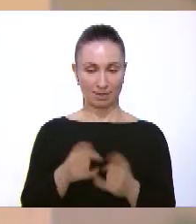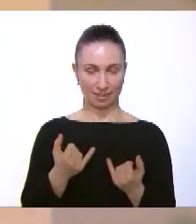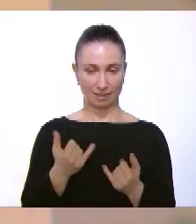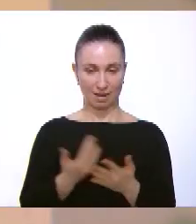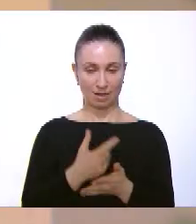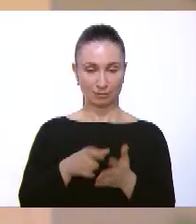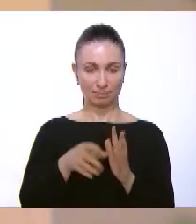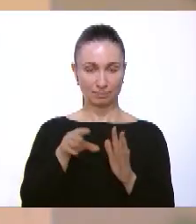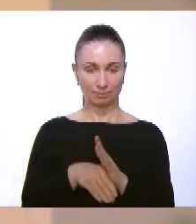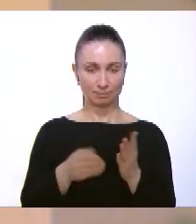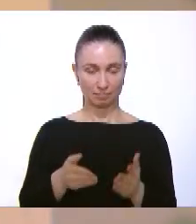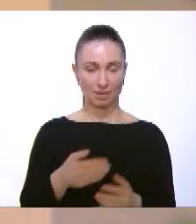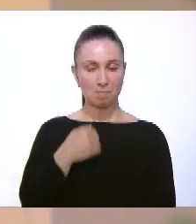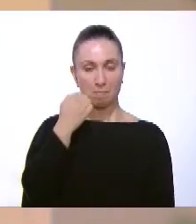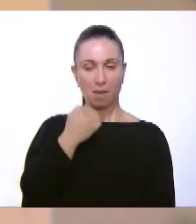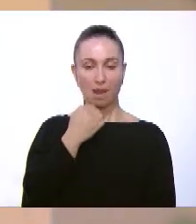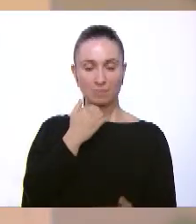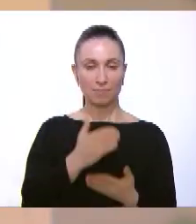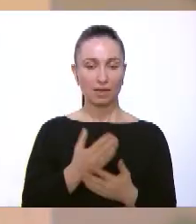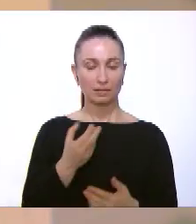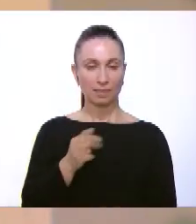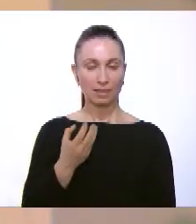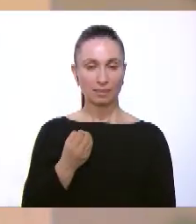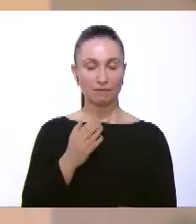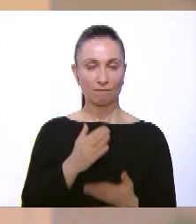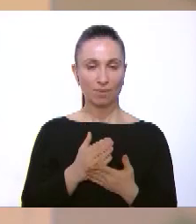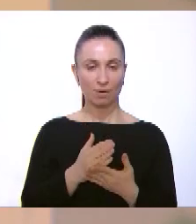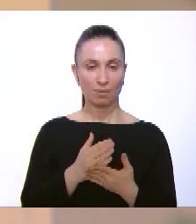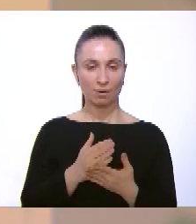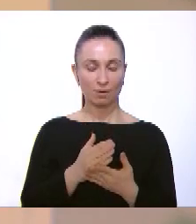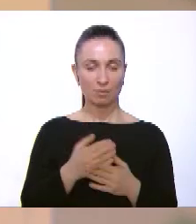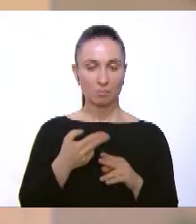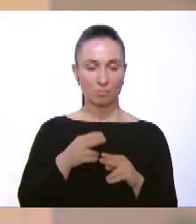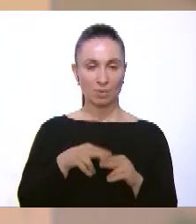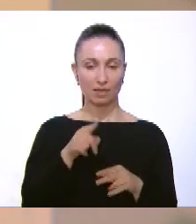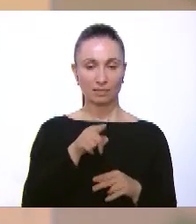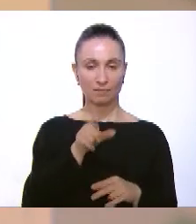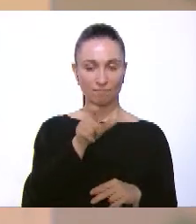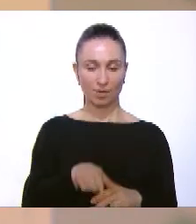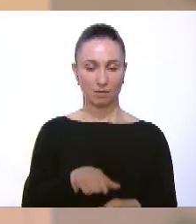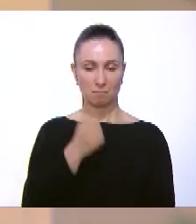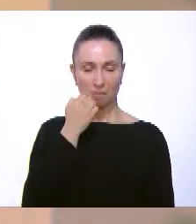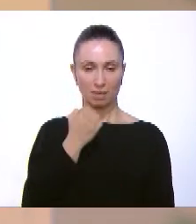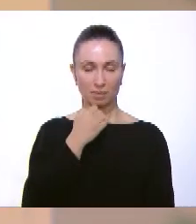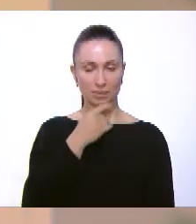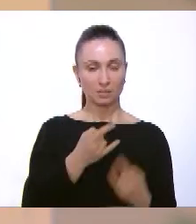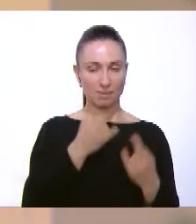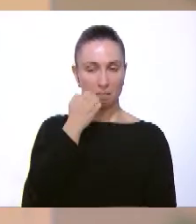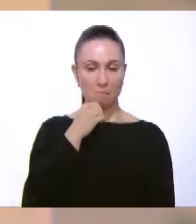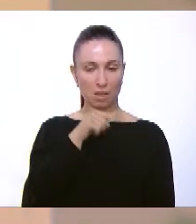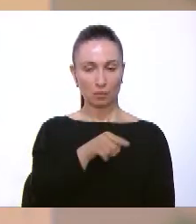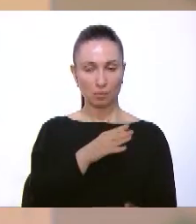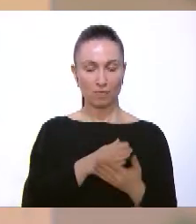ვიზიტია. მადლიერები ვართ და კიდევ მადლიერები ვართ გამორჩეულად თქვენი პირადად და თქვენი გადაცემის, რომ